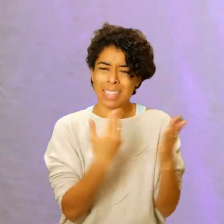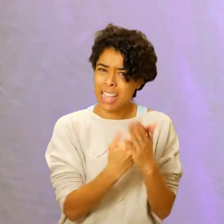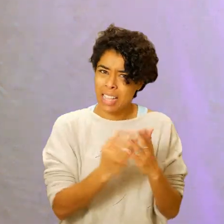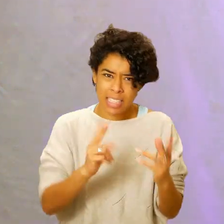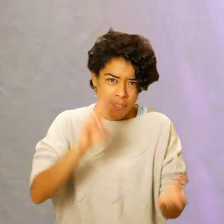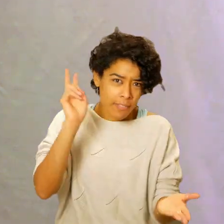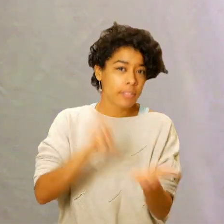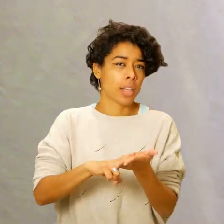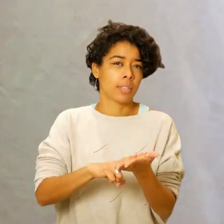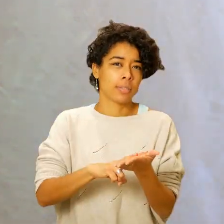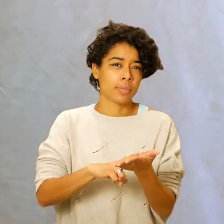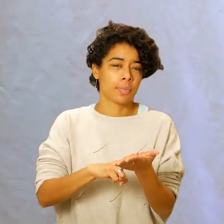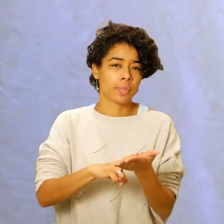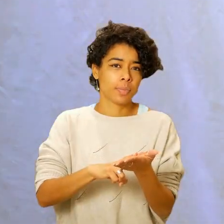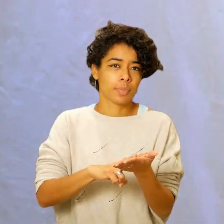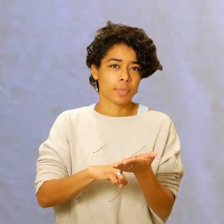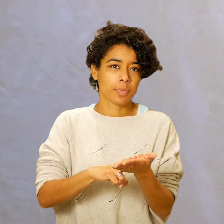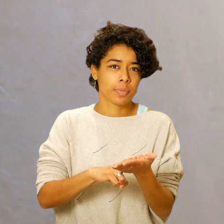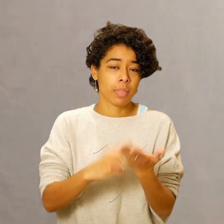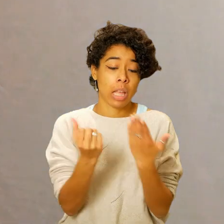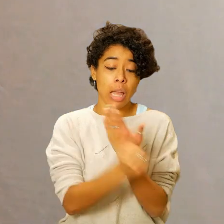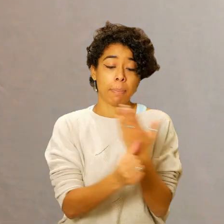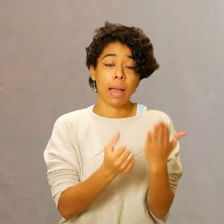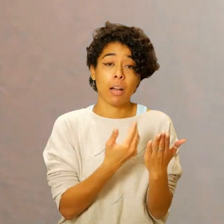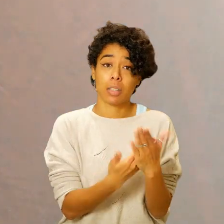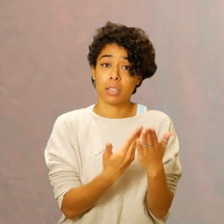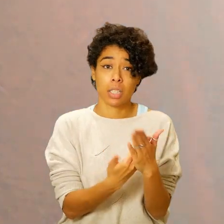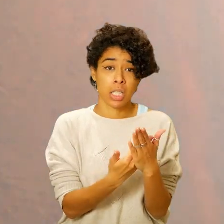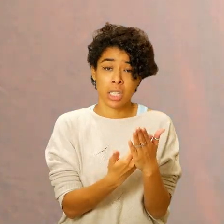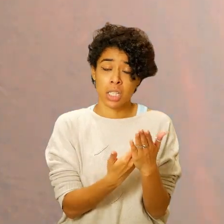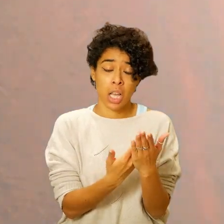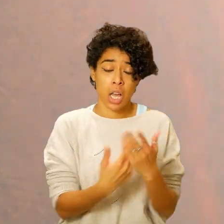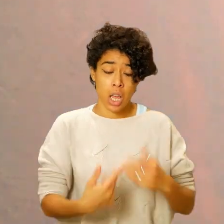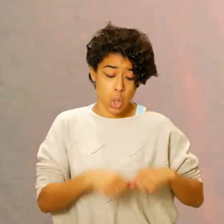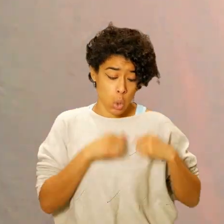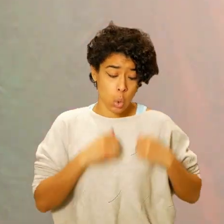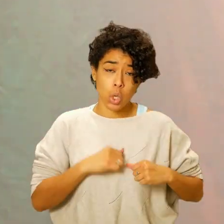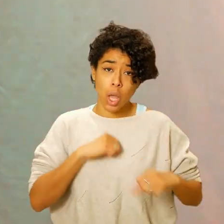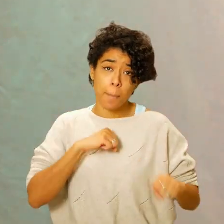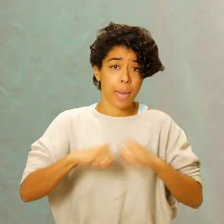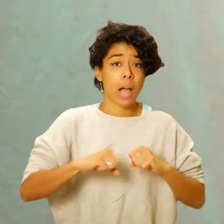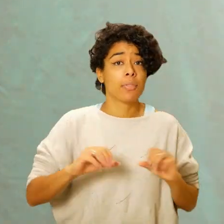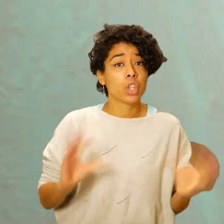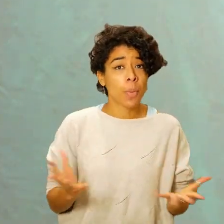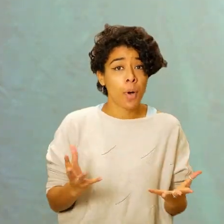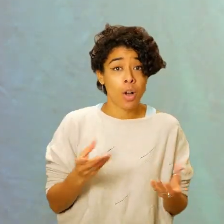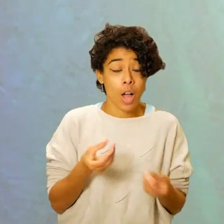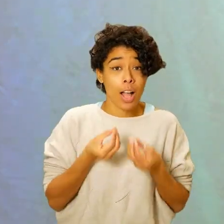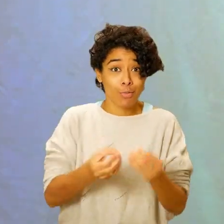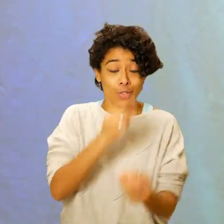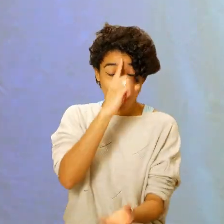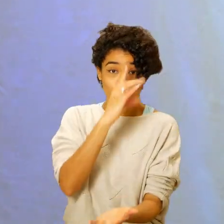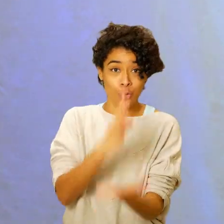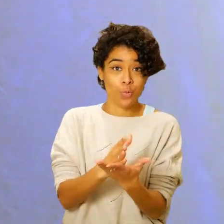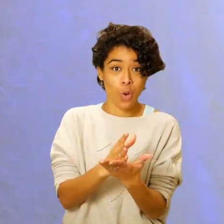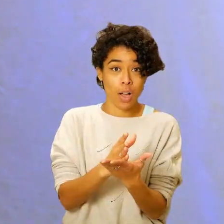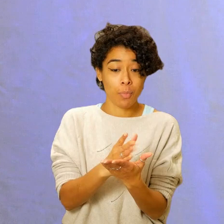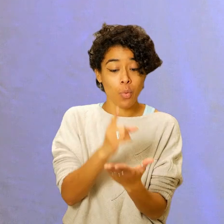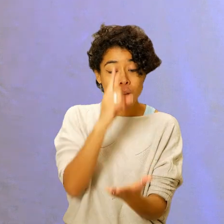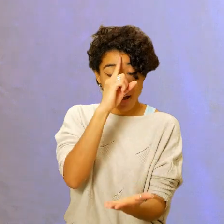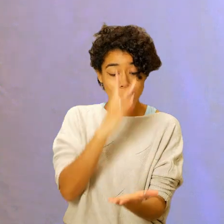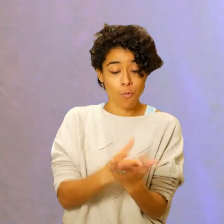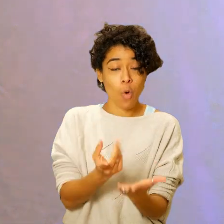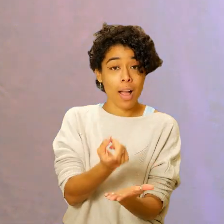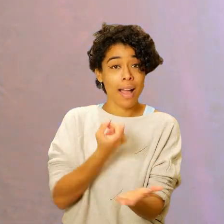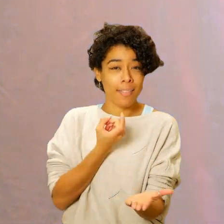vérité. Et que cette parole, quel impact elle a dans ton cœur? Elle te donne la foi. Parce que la foi vient de ce qu'on entend, et ce qu'on entend vient de